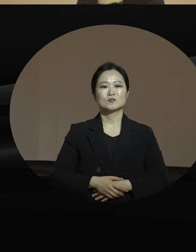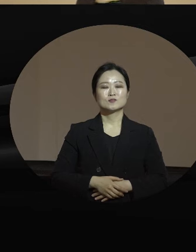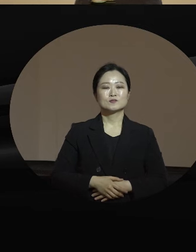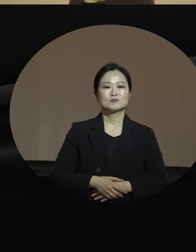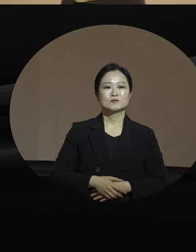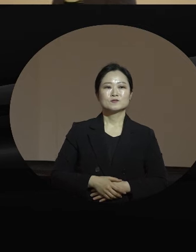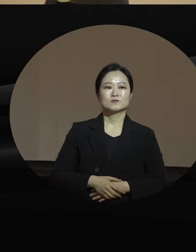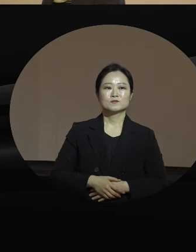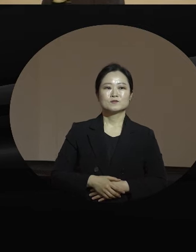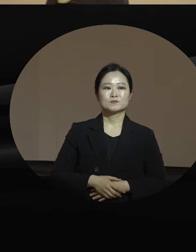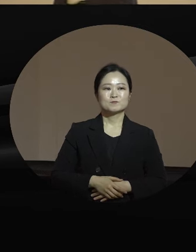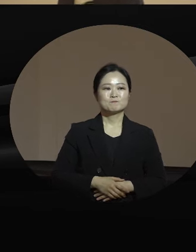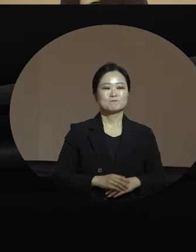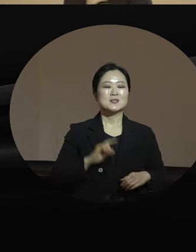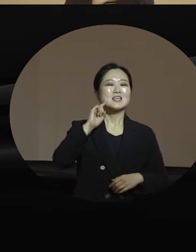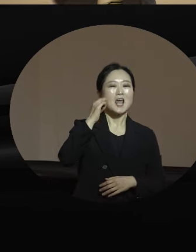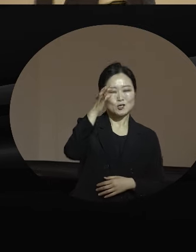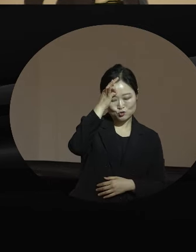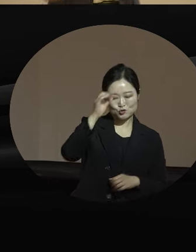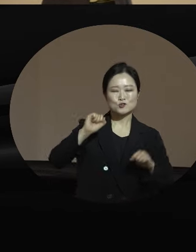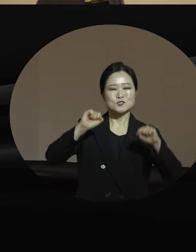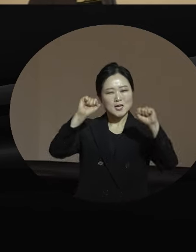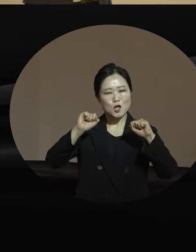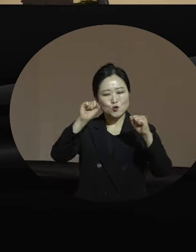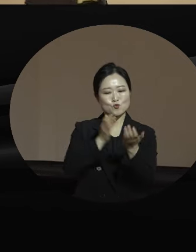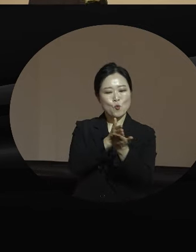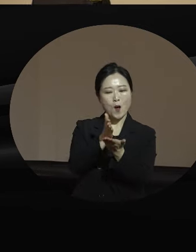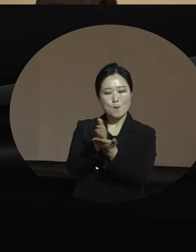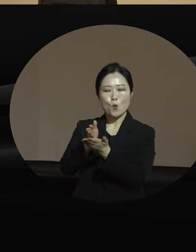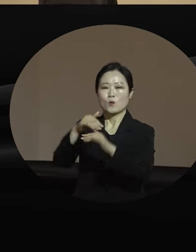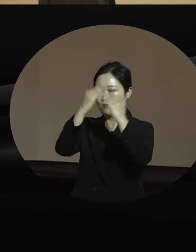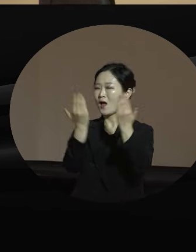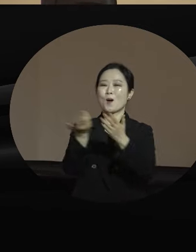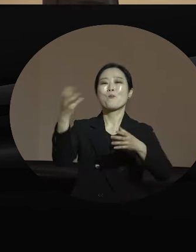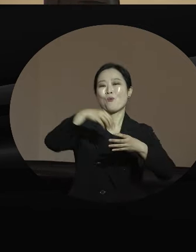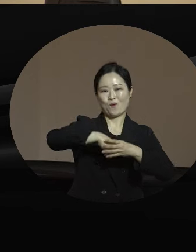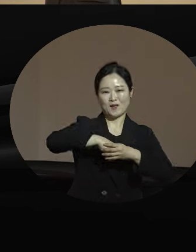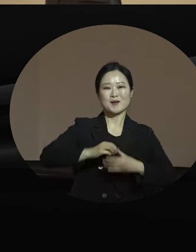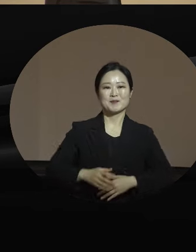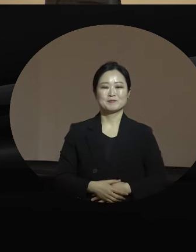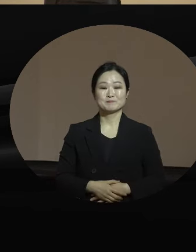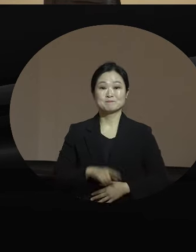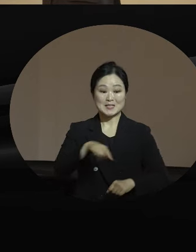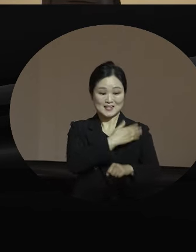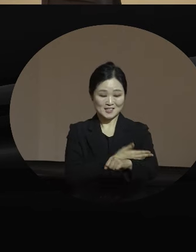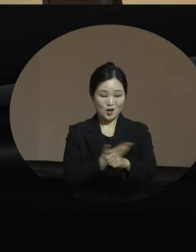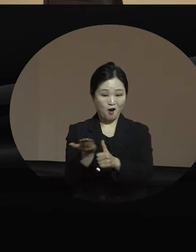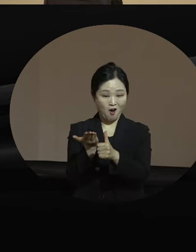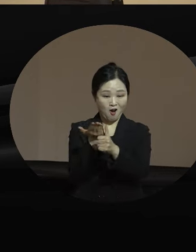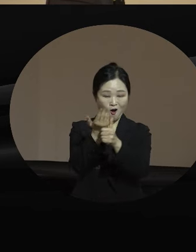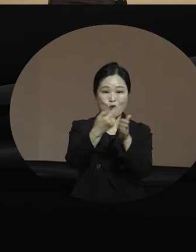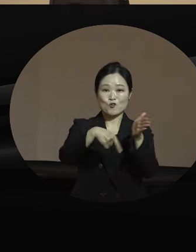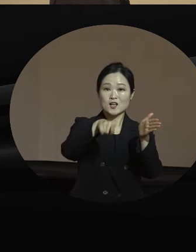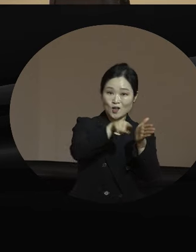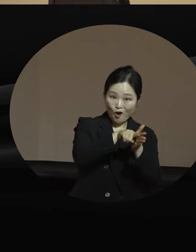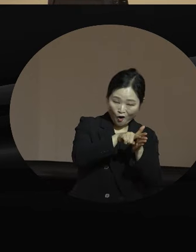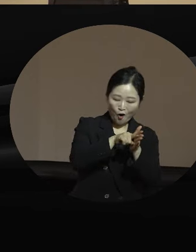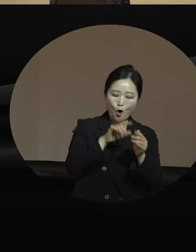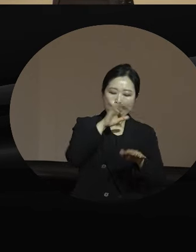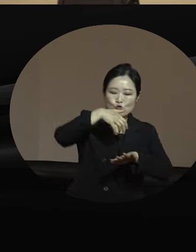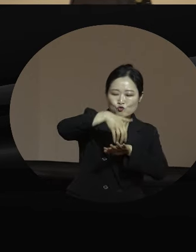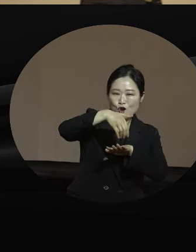말하는 예체능 과목들에 다 있어요. 실제 미국에서 어린아이들의 이런 이기제키티브 펑션을 기르기 위해서 워킹 메모리 트레이닝을